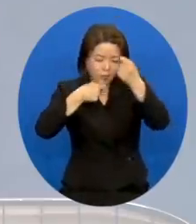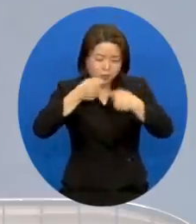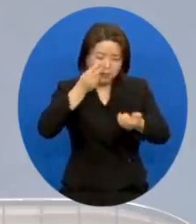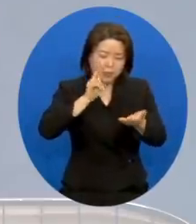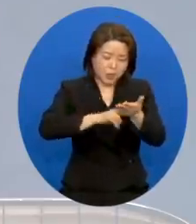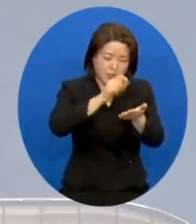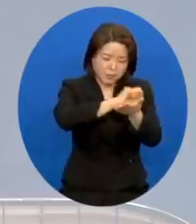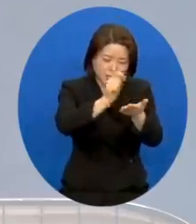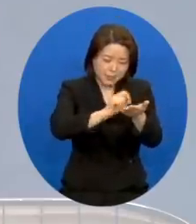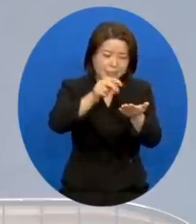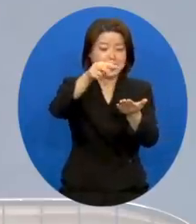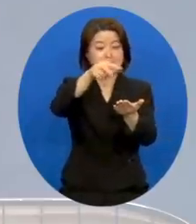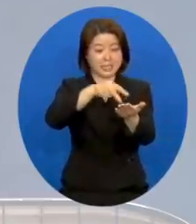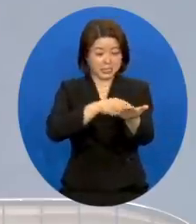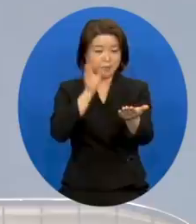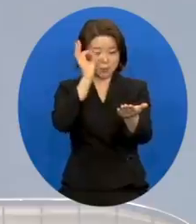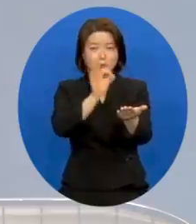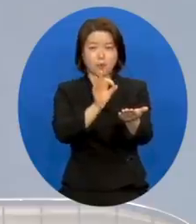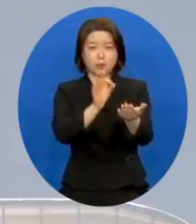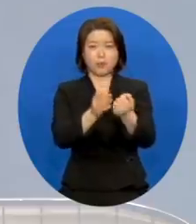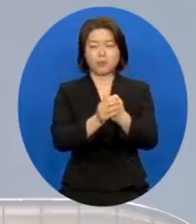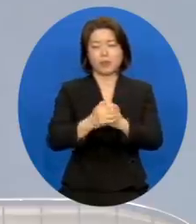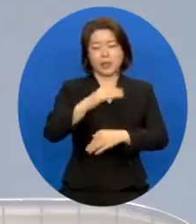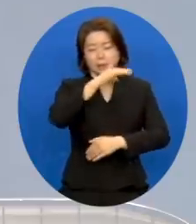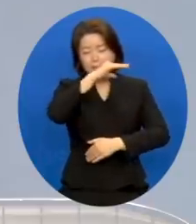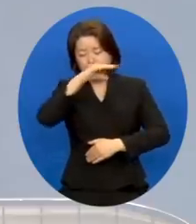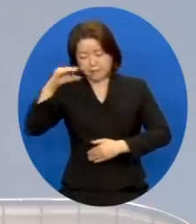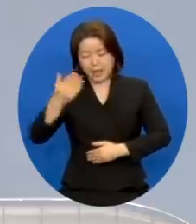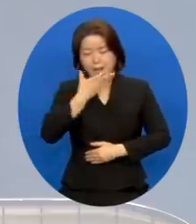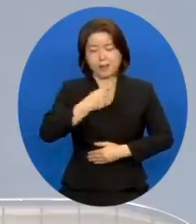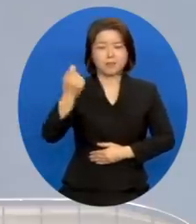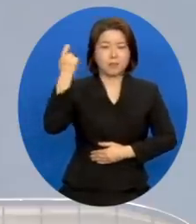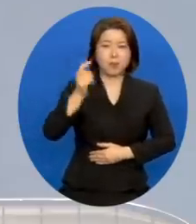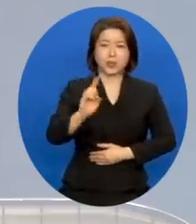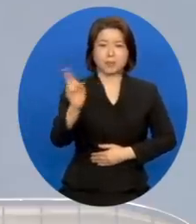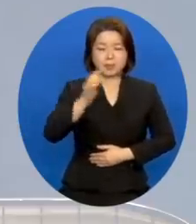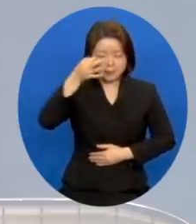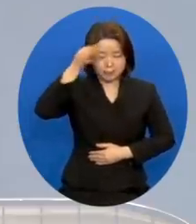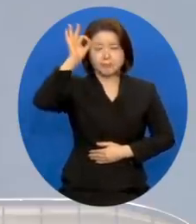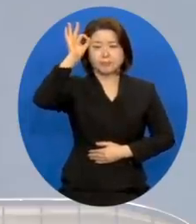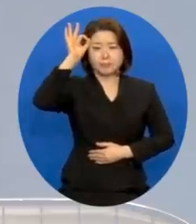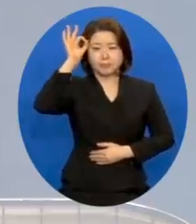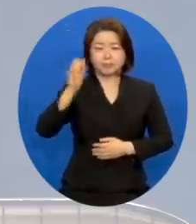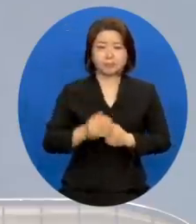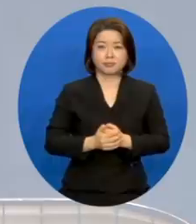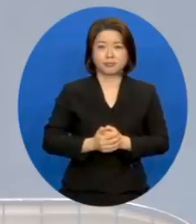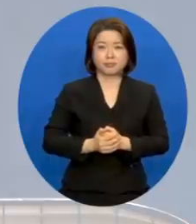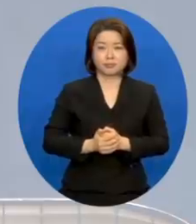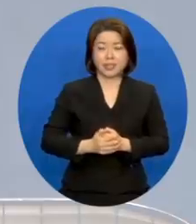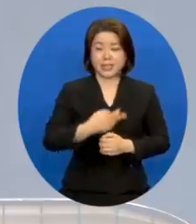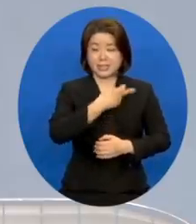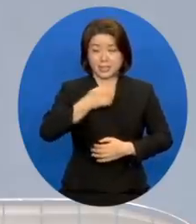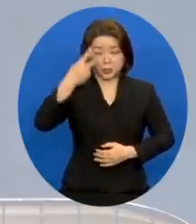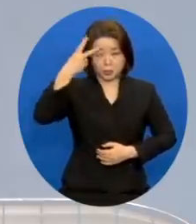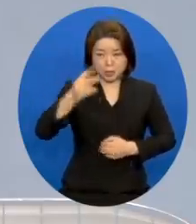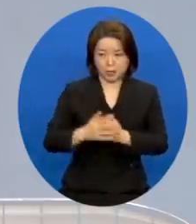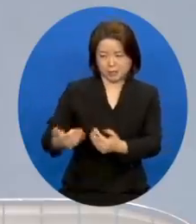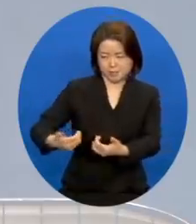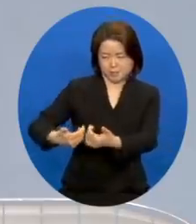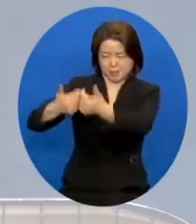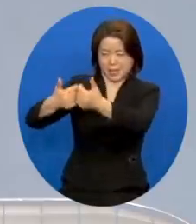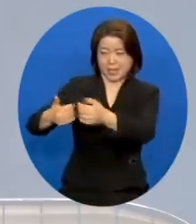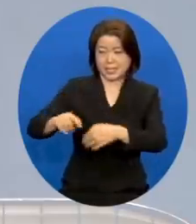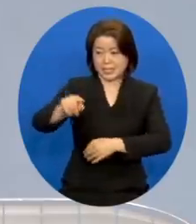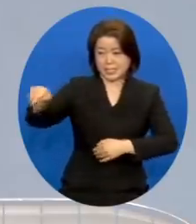읽고 다른 복음이 무엇인지 깨닫고 그리고 사도 바울을 대적했던 이들을